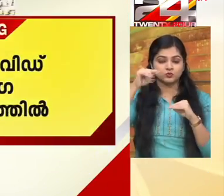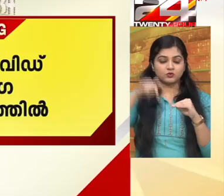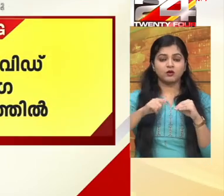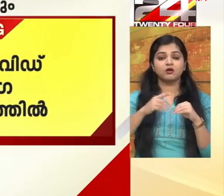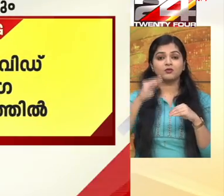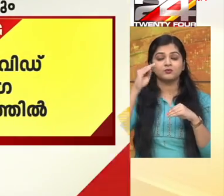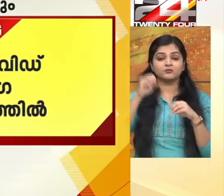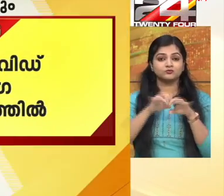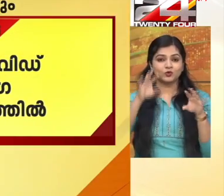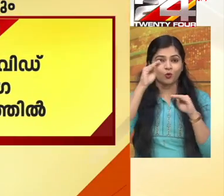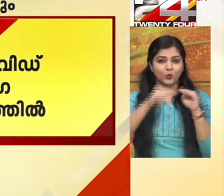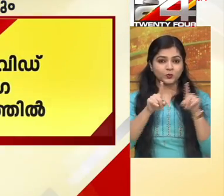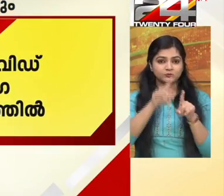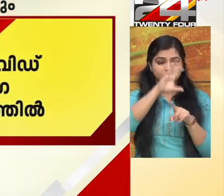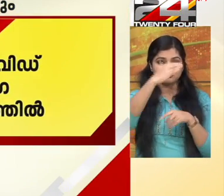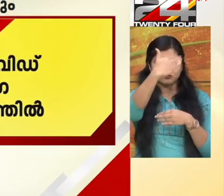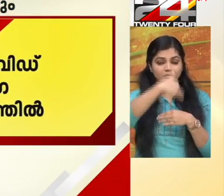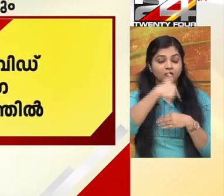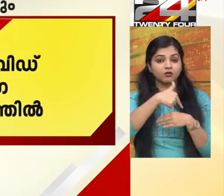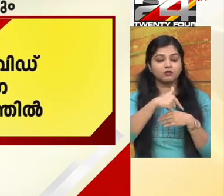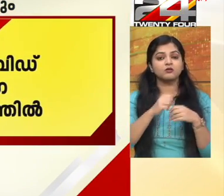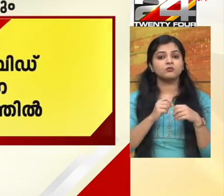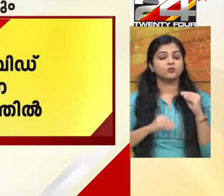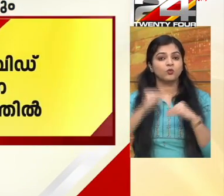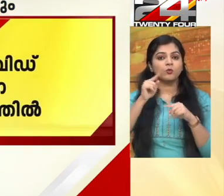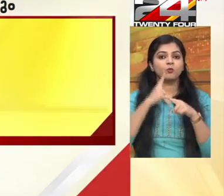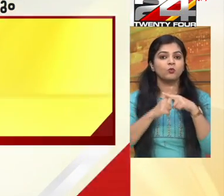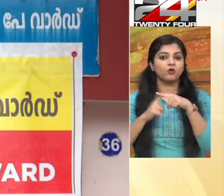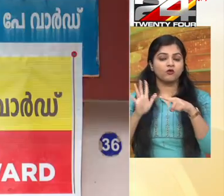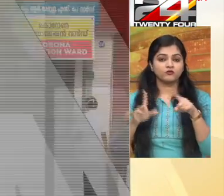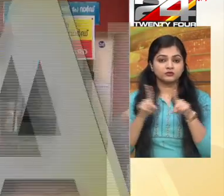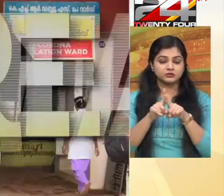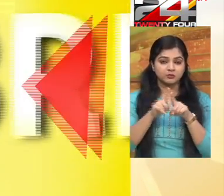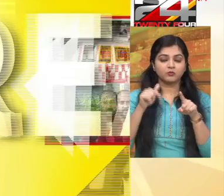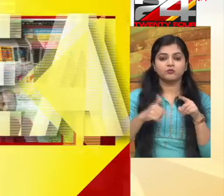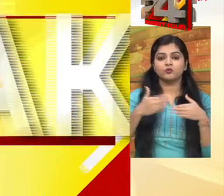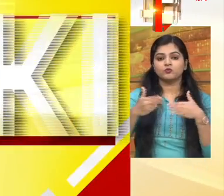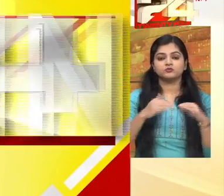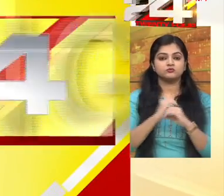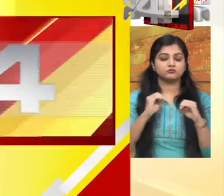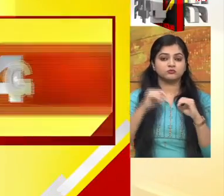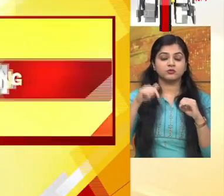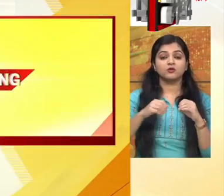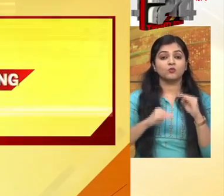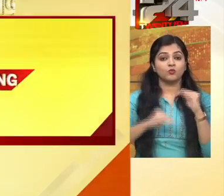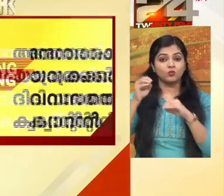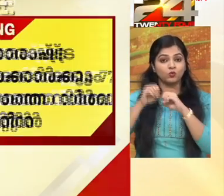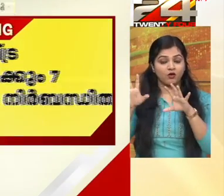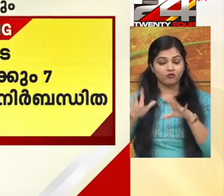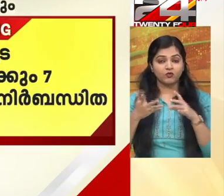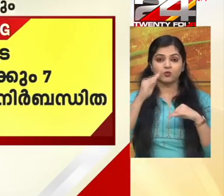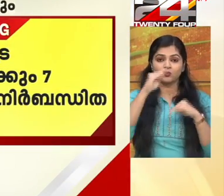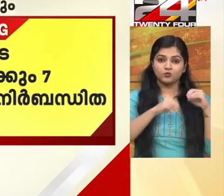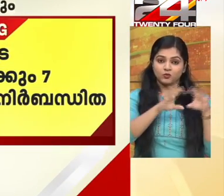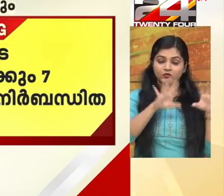നിന്ന് ആളുകൾക്ക് അധികമായി കേസുകൾ റിപ്പോർട്ട് ചെയ്യപ്പെടുകയും ചെയ്യുന്ന ഒരു സാഹചര്യത്തിലാണ് ലോ റിസ്ക് രാജ്യങ്ങളിൽ നിന്നായിരുന്നാലും വിദേശത്ത് മറ്റു ഹൈ റിസ്ക് രാജ്യങ്ങളിൽ നിന്നായിരുന്നാലും